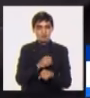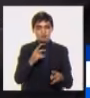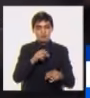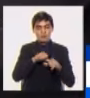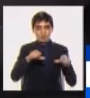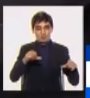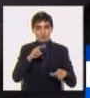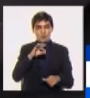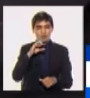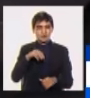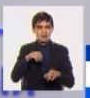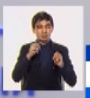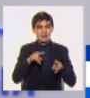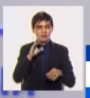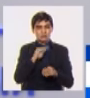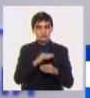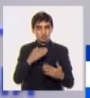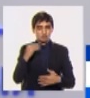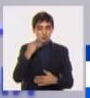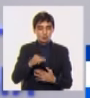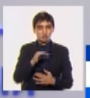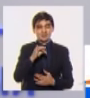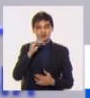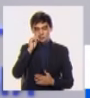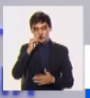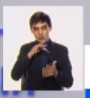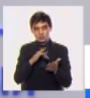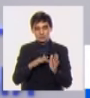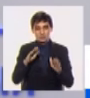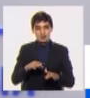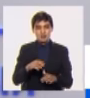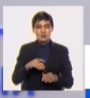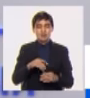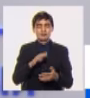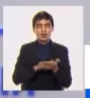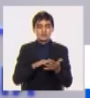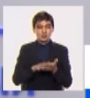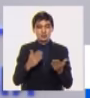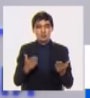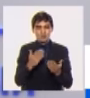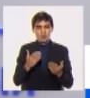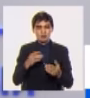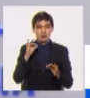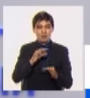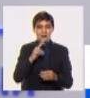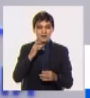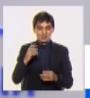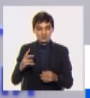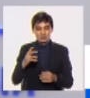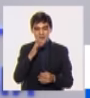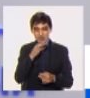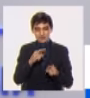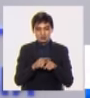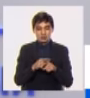туркестанской области дальнейшее облегчение contain их мир они